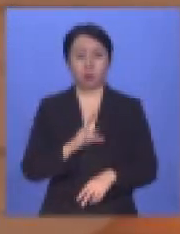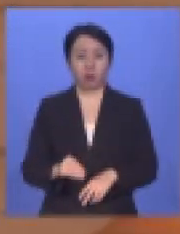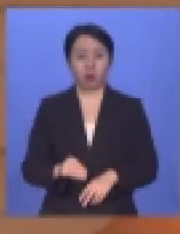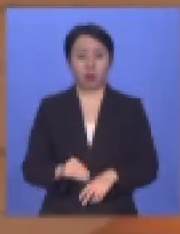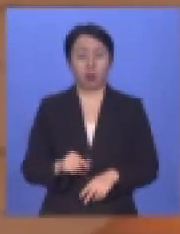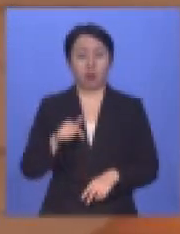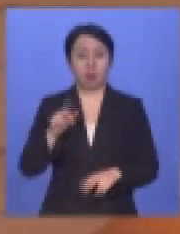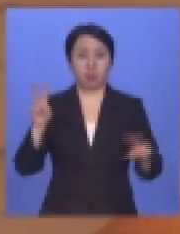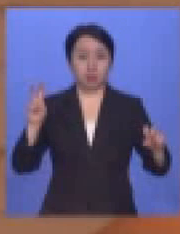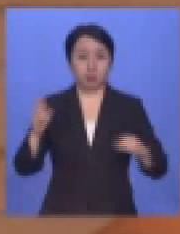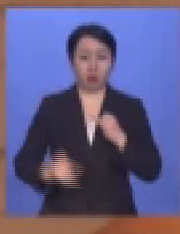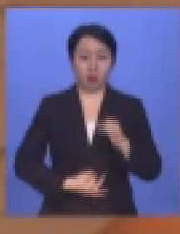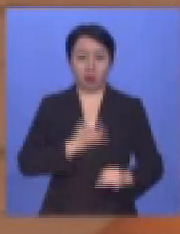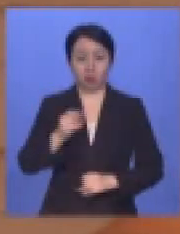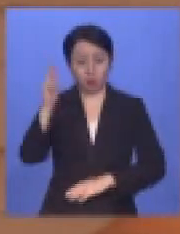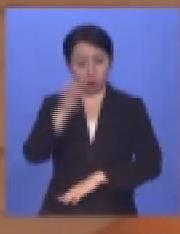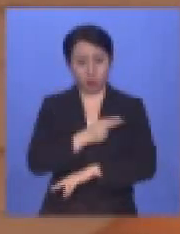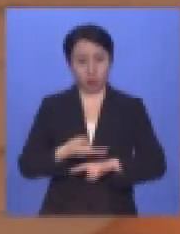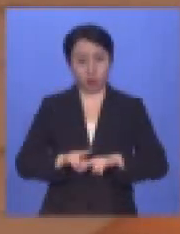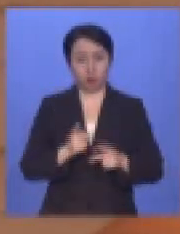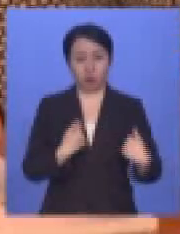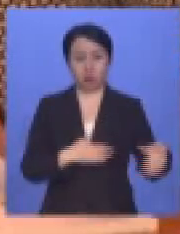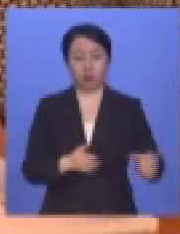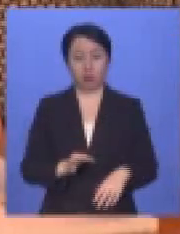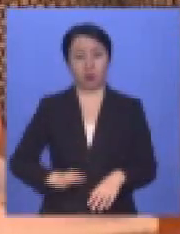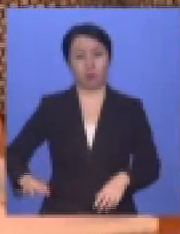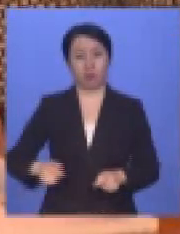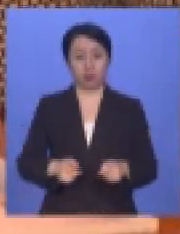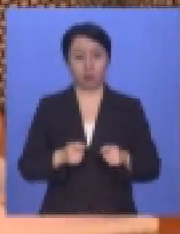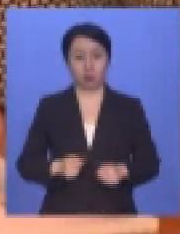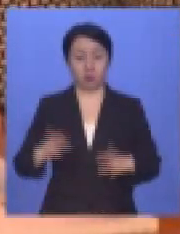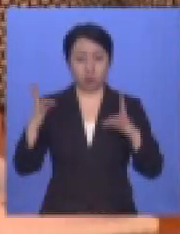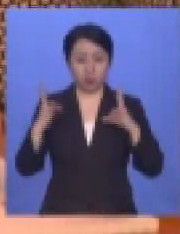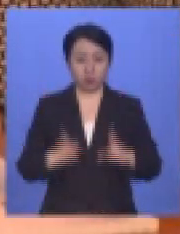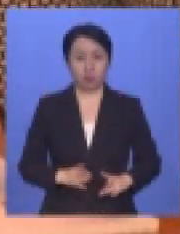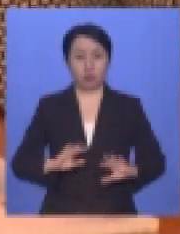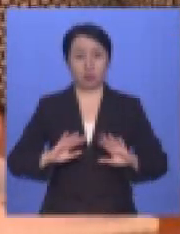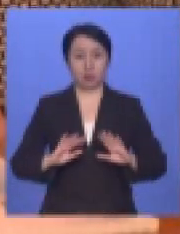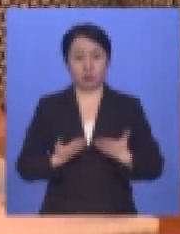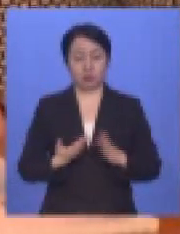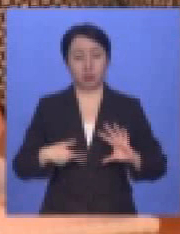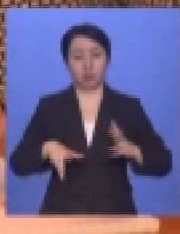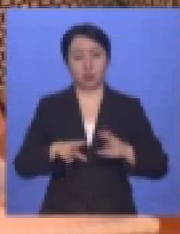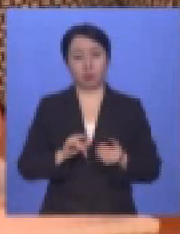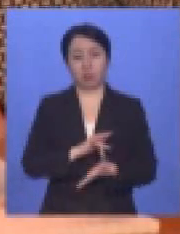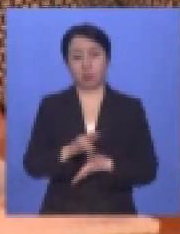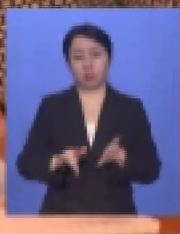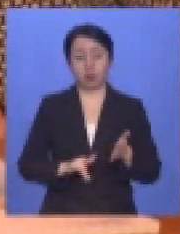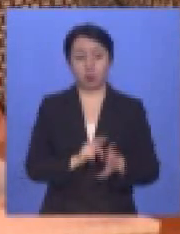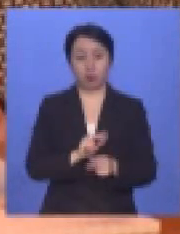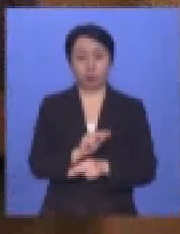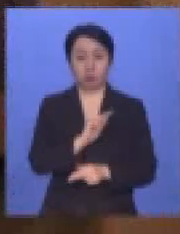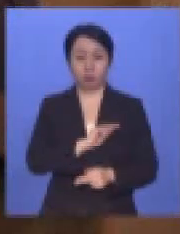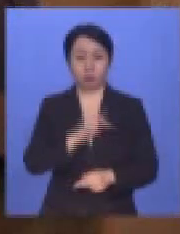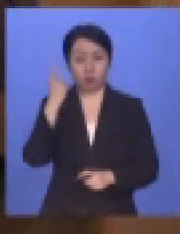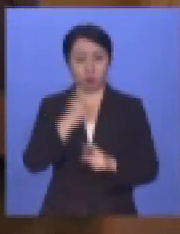Это стало темой обсуждения семинара, который организовал областной департамент по чрезвычайным ситуациям совместно с Центром методической работы